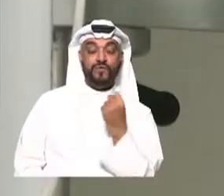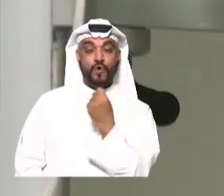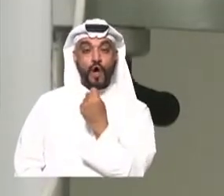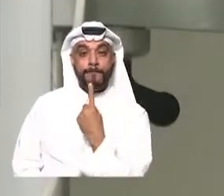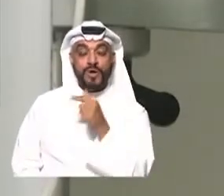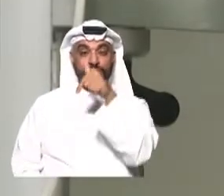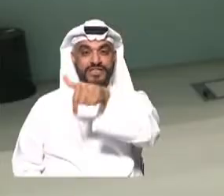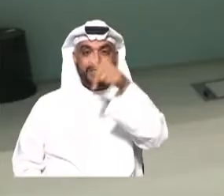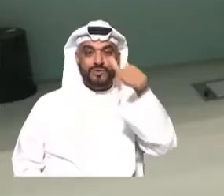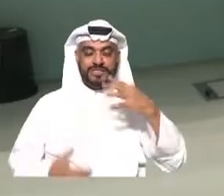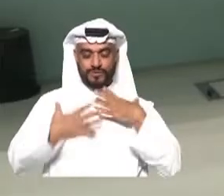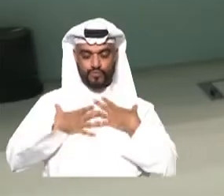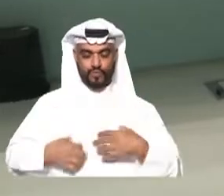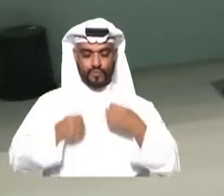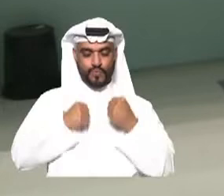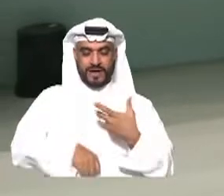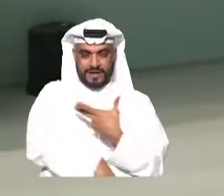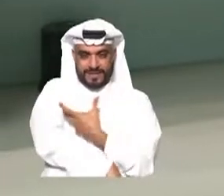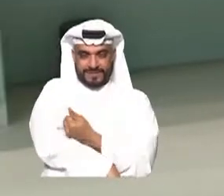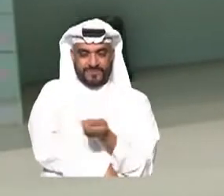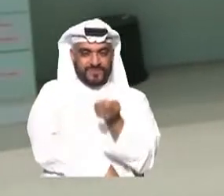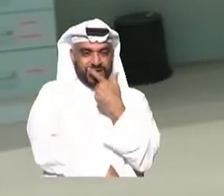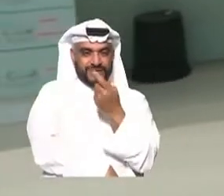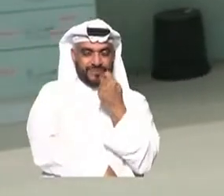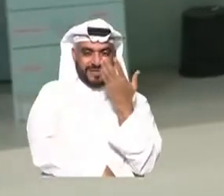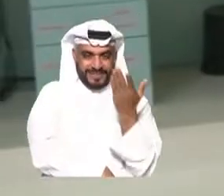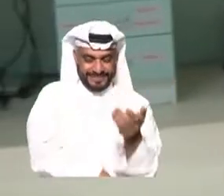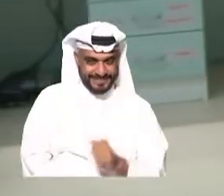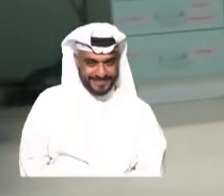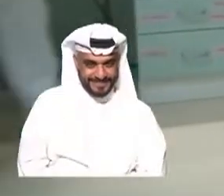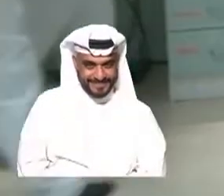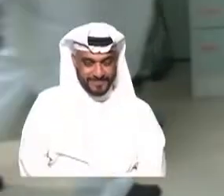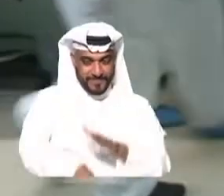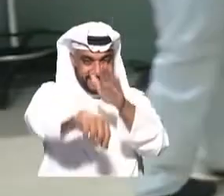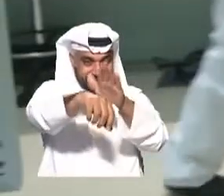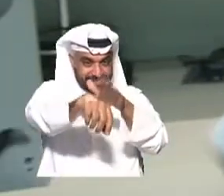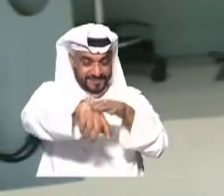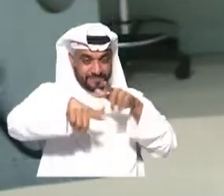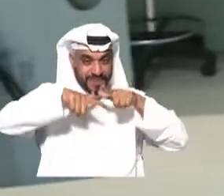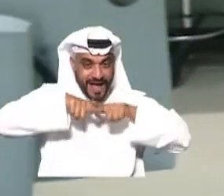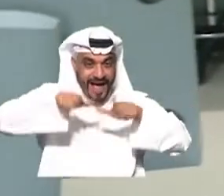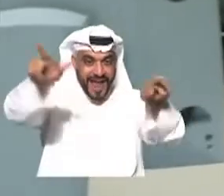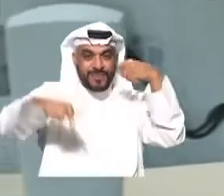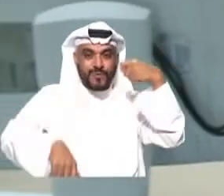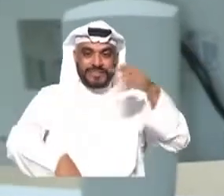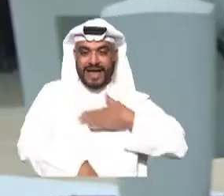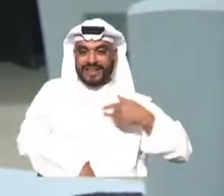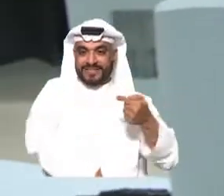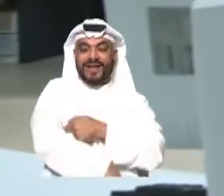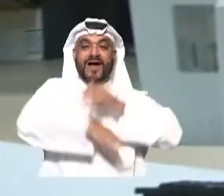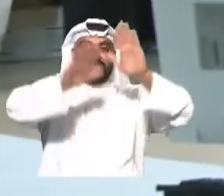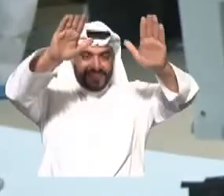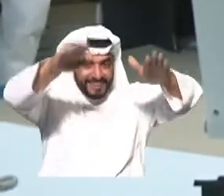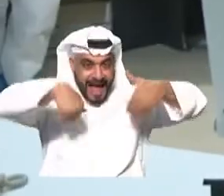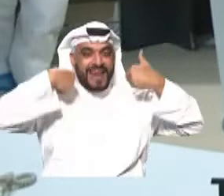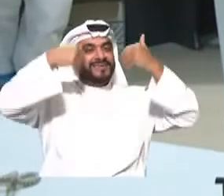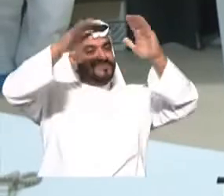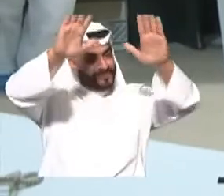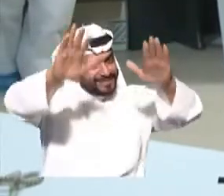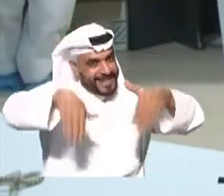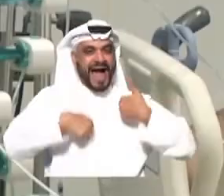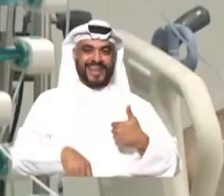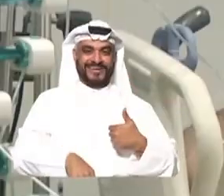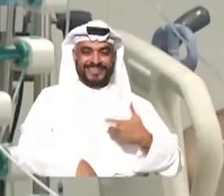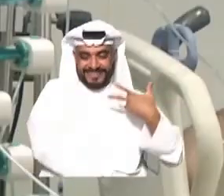1166 حالة شفاء في الساعات 24 الماضية. وتدعو وزارة الصحة الراغبين في الحصول